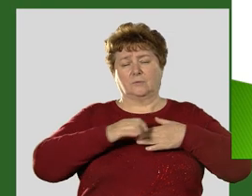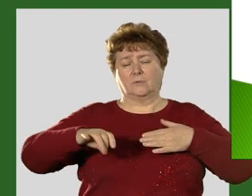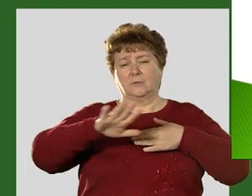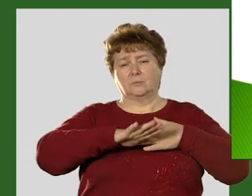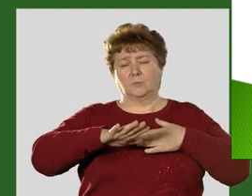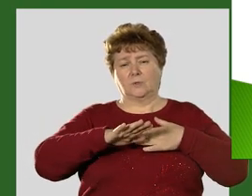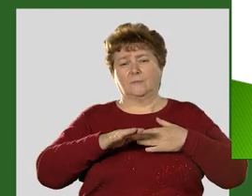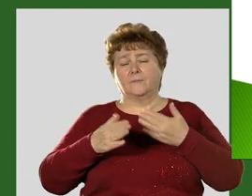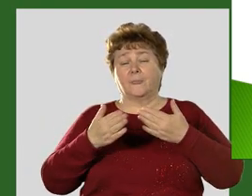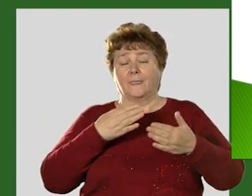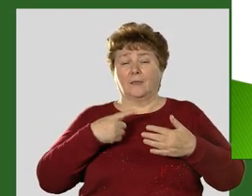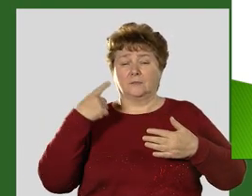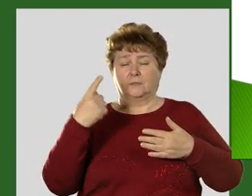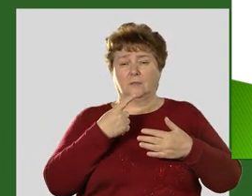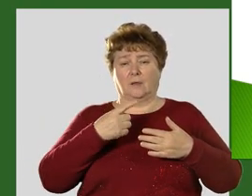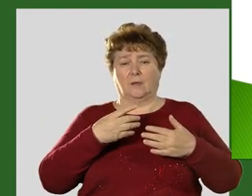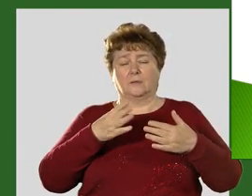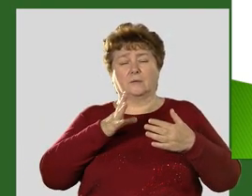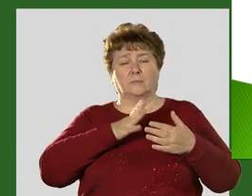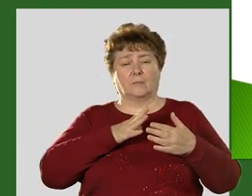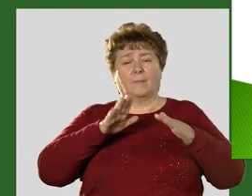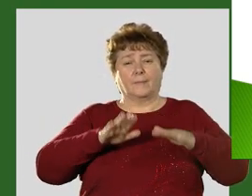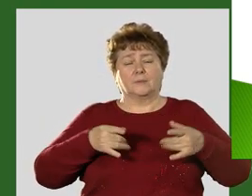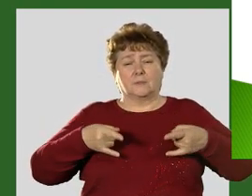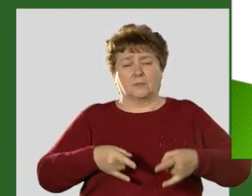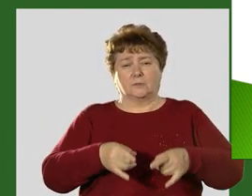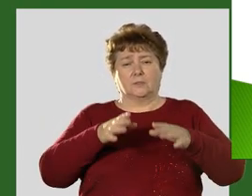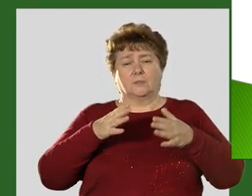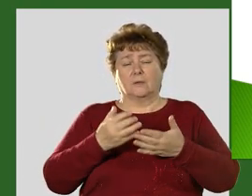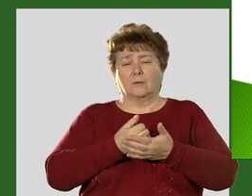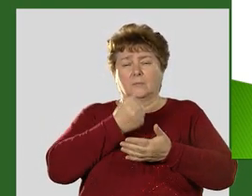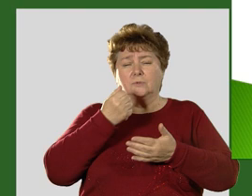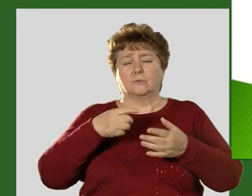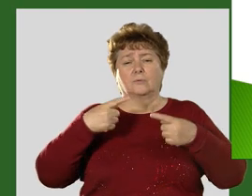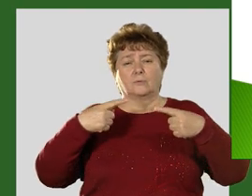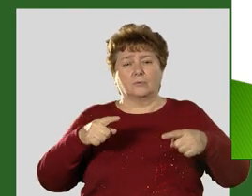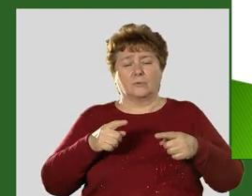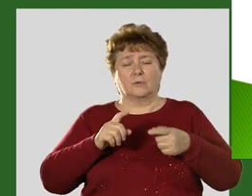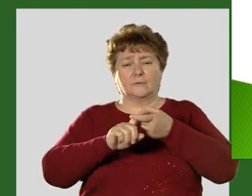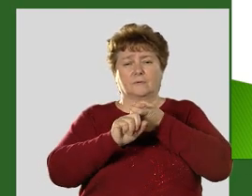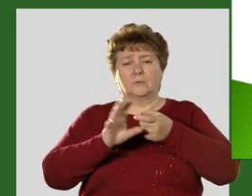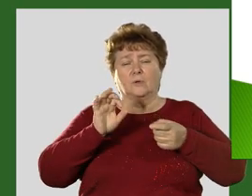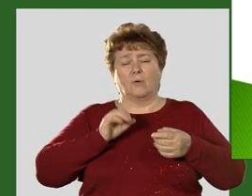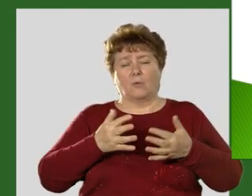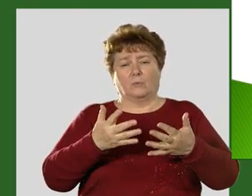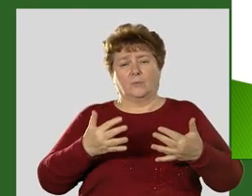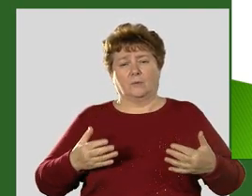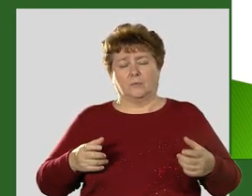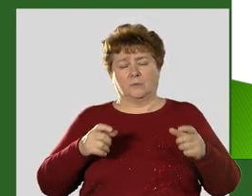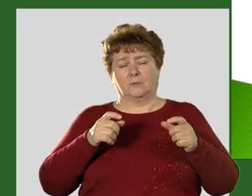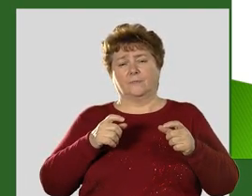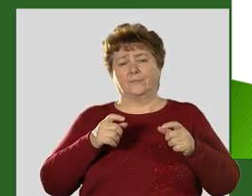республики. Если одни тяготеют к месторождениям сырья, то другие размещены в зависимости от